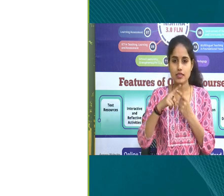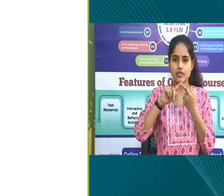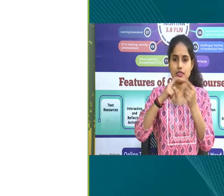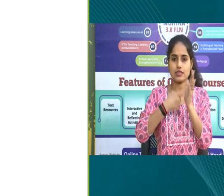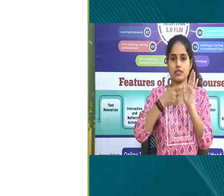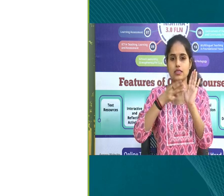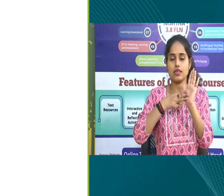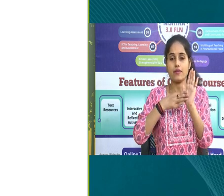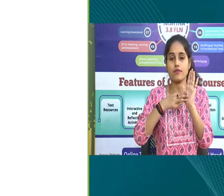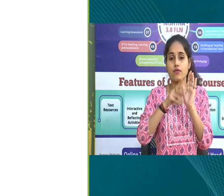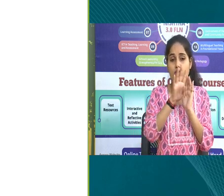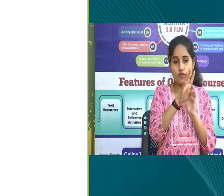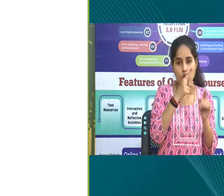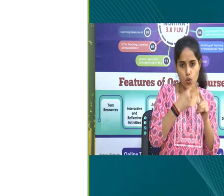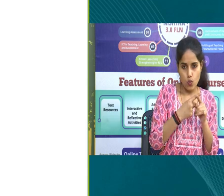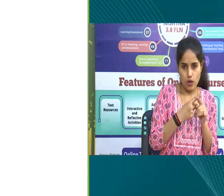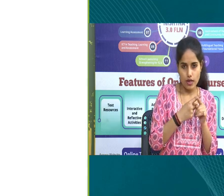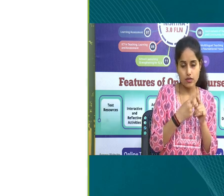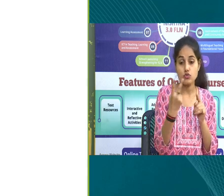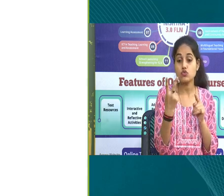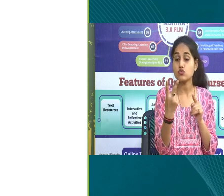4X है